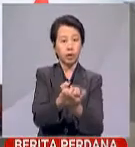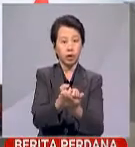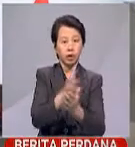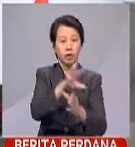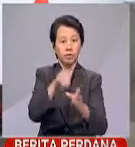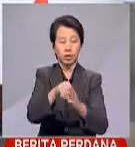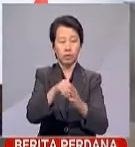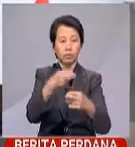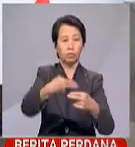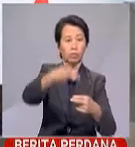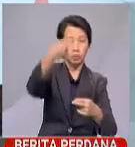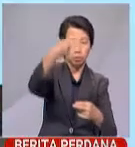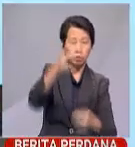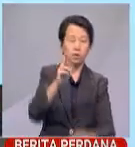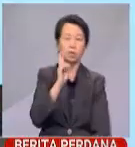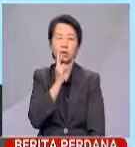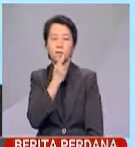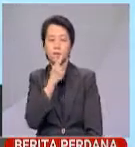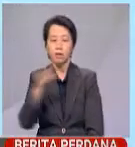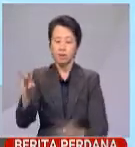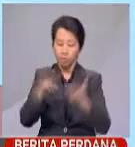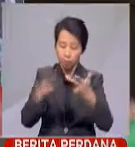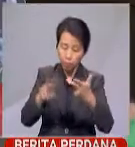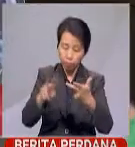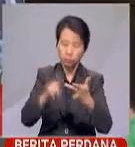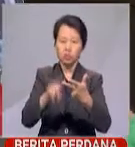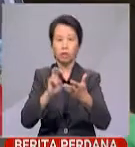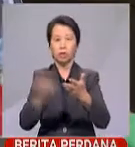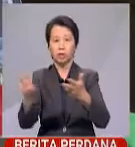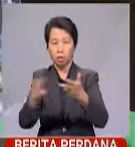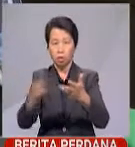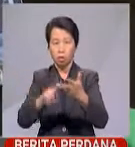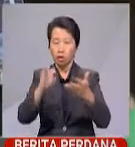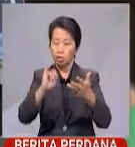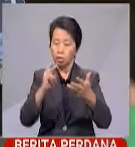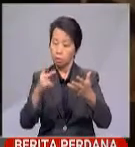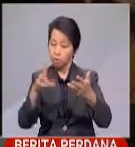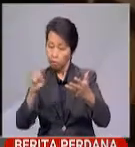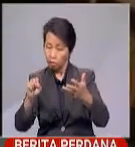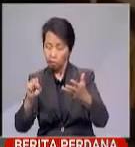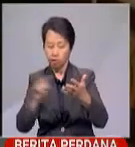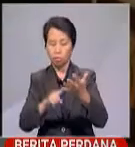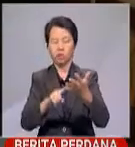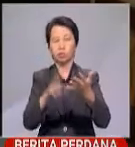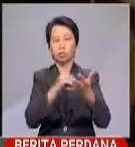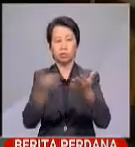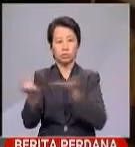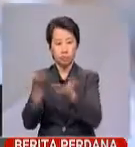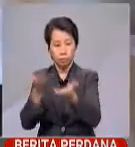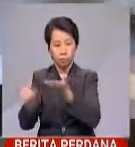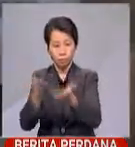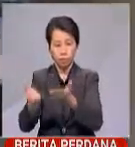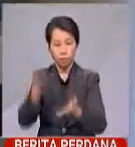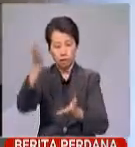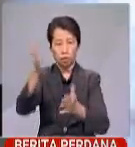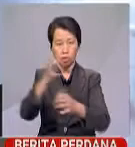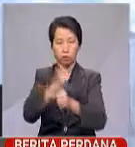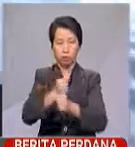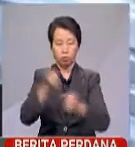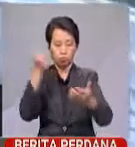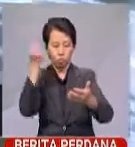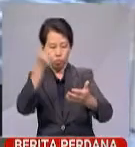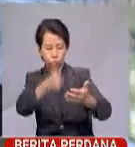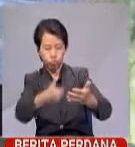hotel-hotel, restoran, ya, sektor pengangkutan, lepas tu sektor IKS kita, sektor perkhidmatan juga akan mendapat